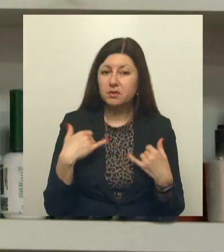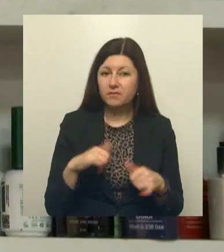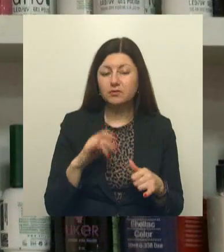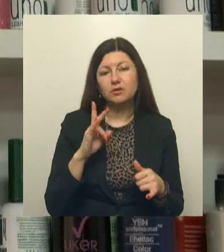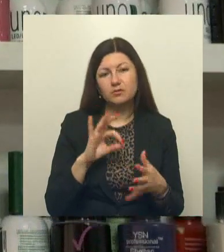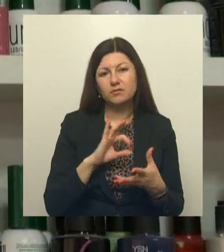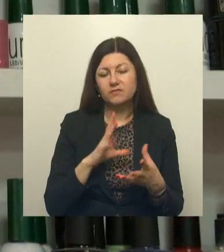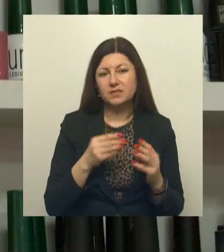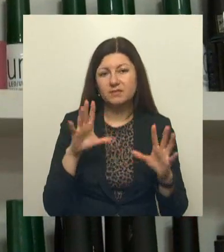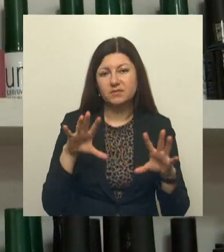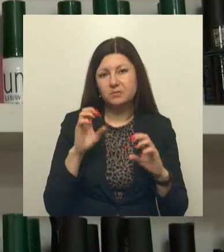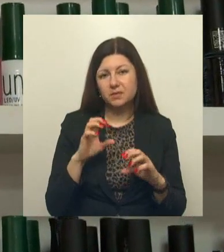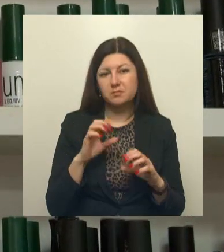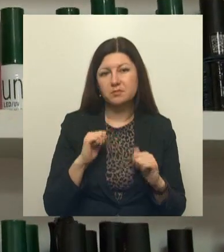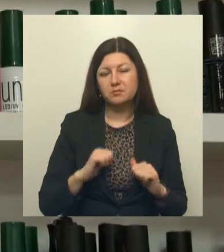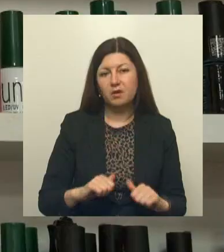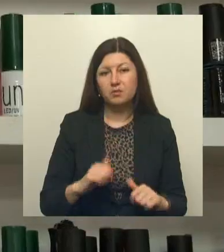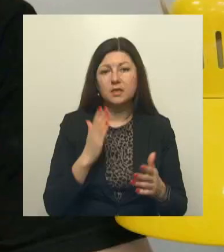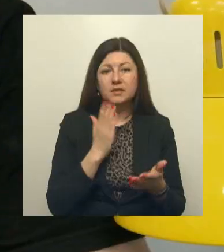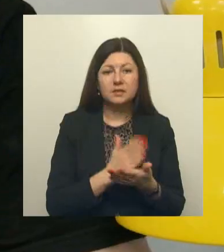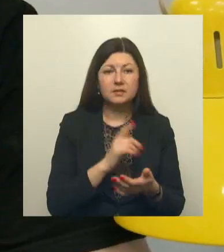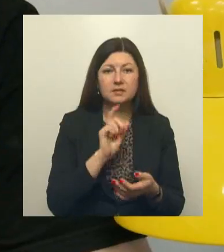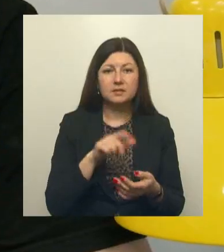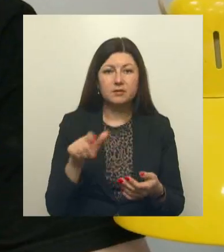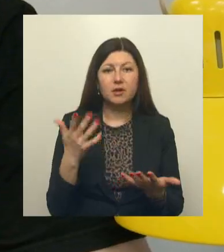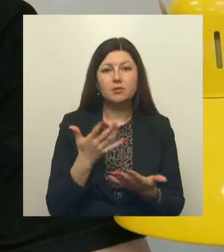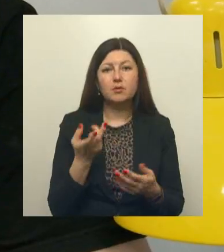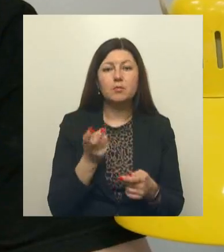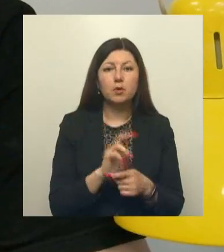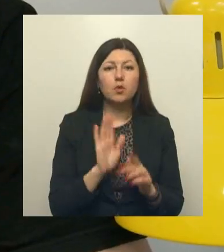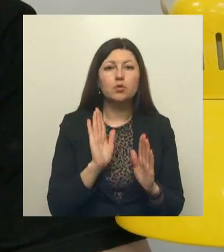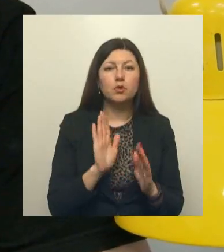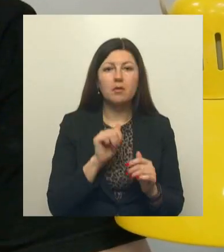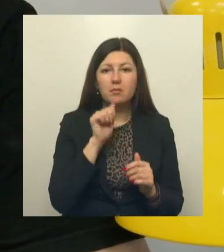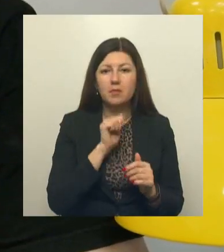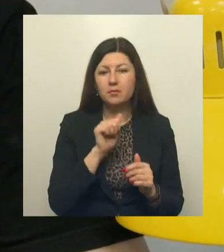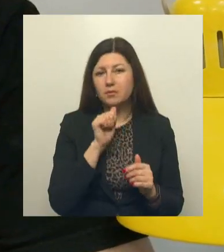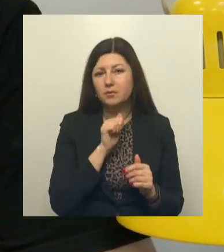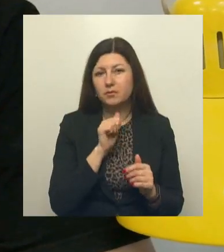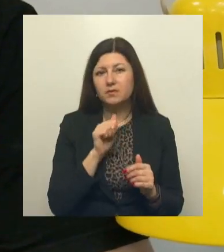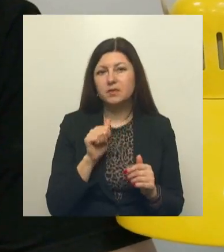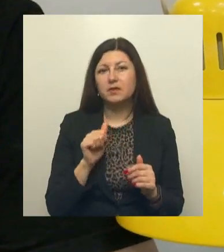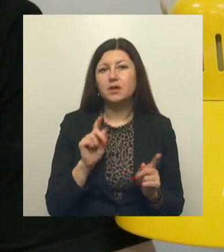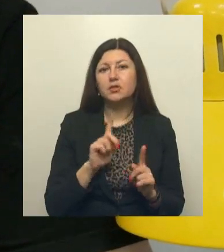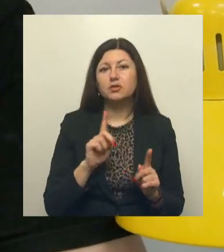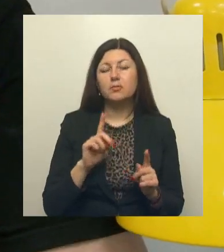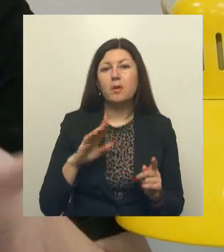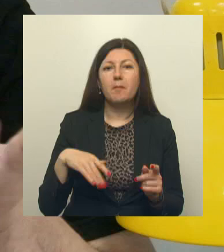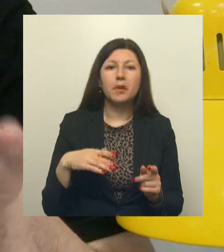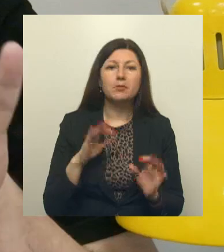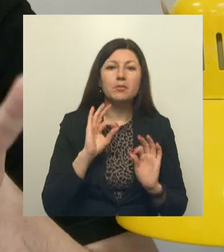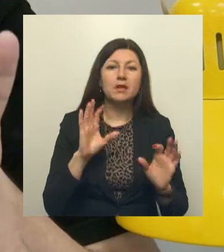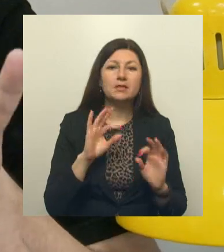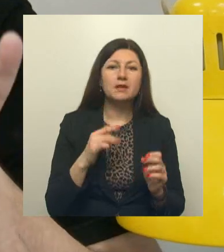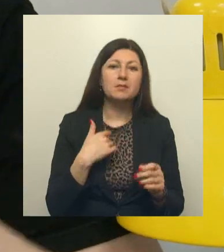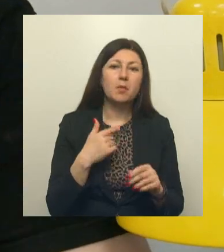целом воспринимают спокойно. Есть категория клиентов, которые приходят только попробовать, то есть вот... Чтобы потом, не знаю, рассказывать